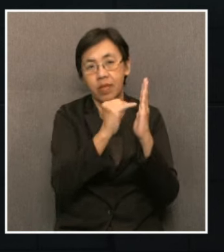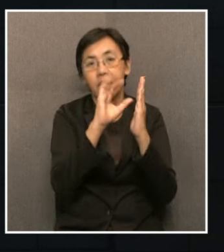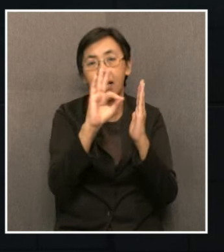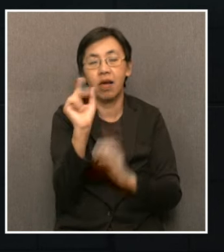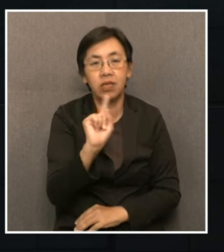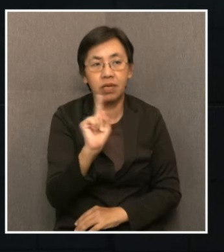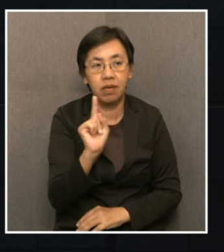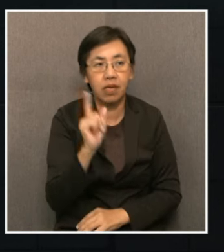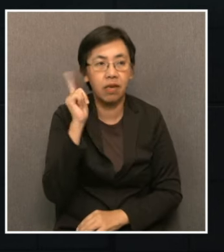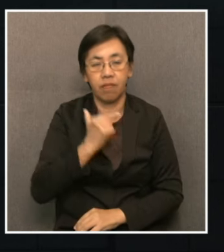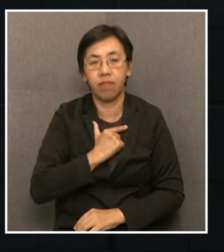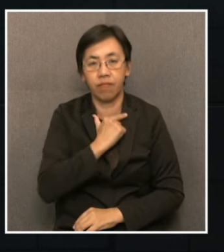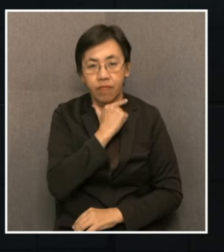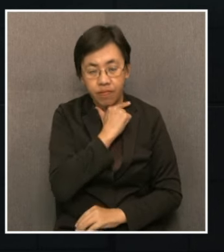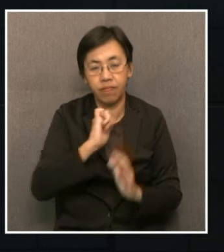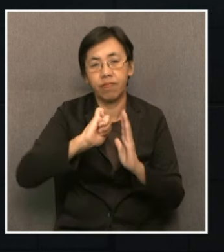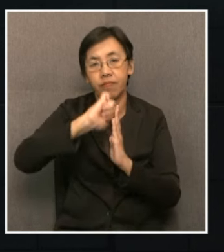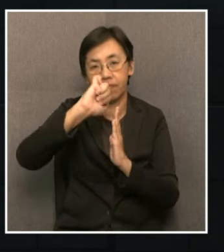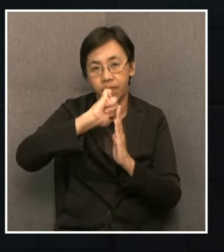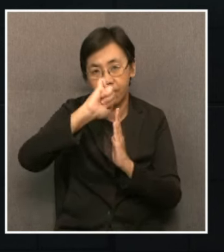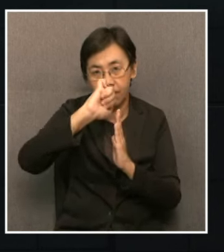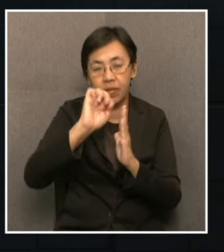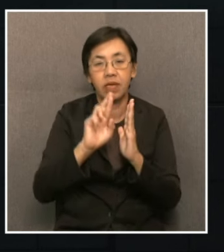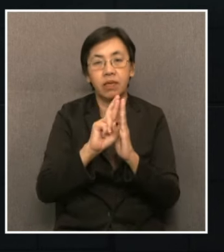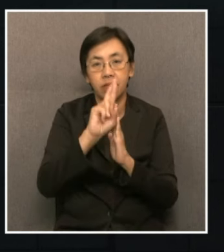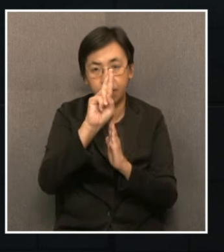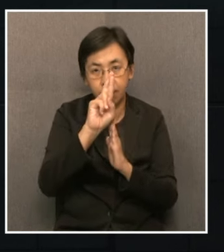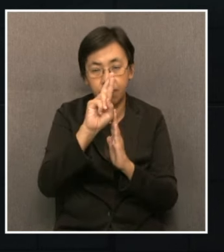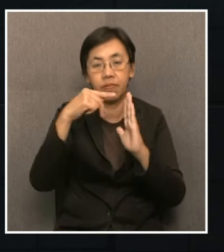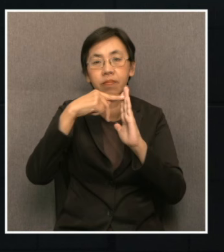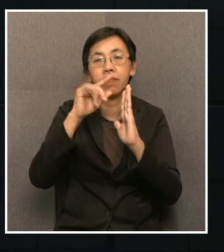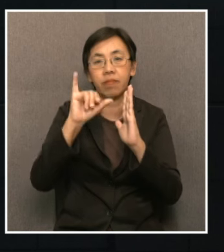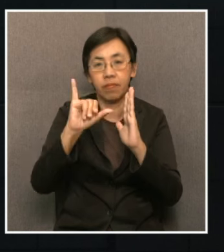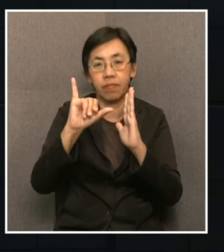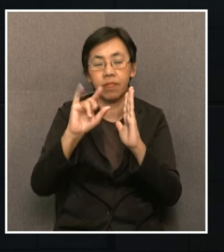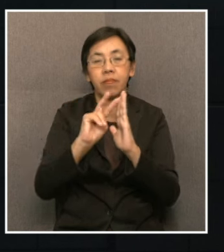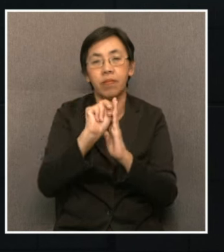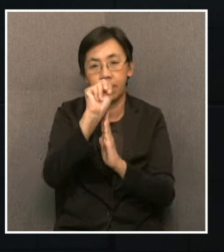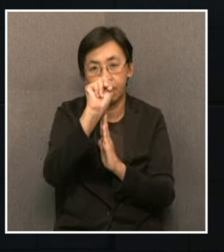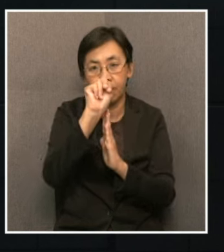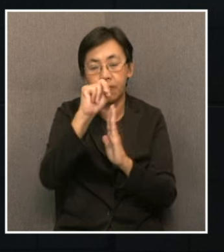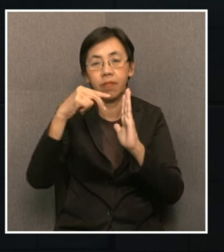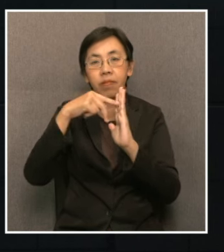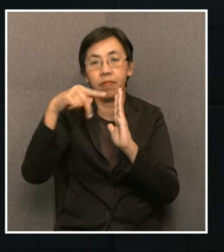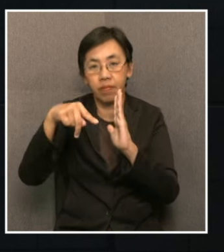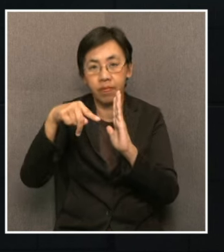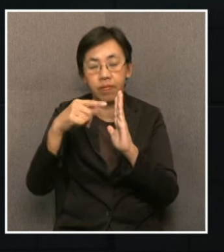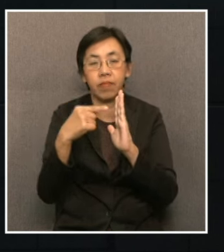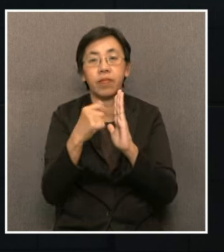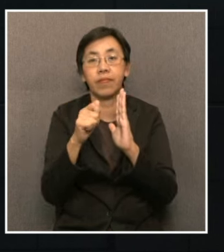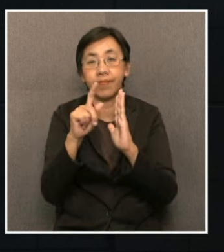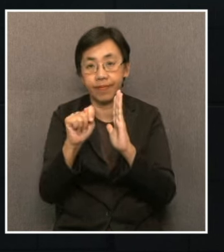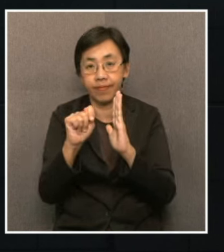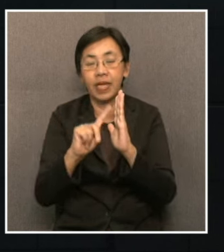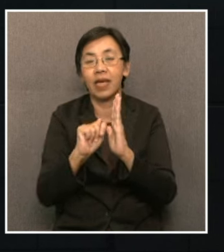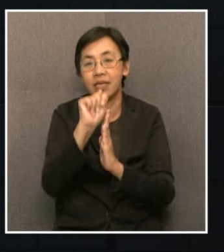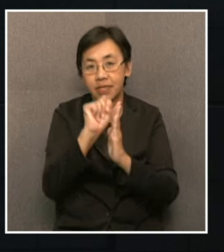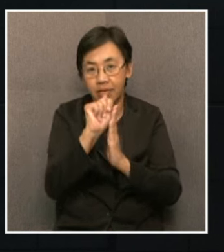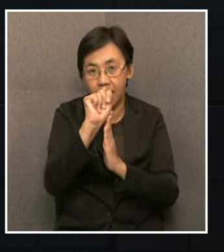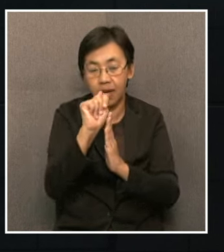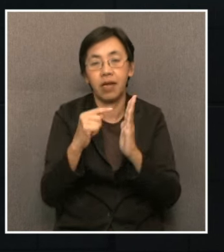ยแม่ฮ่องสอนเชียงใหม่เชียงรายพะเยาน่านแพร่อุตรดิตถ์ตากและเพช